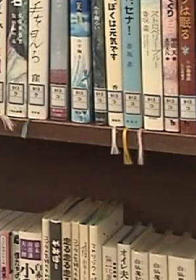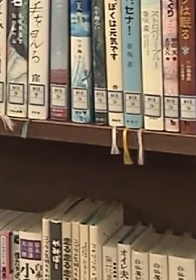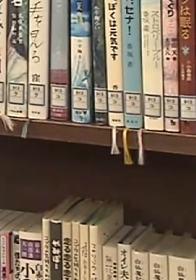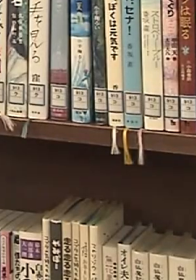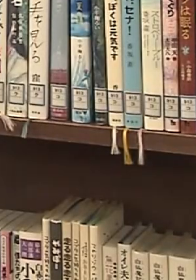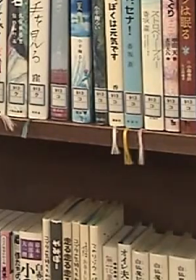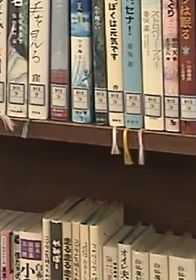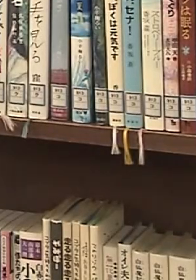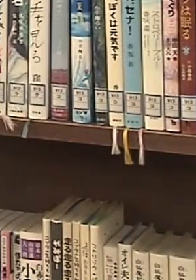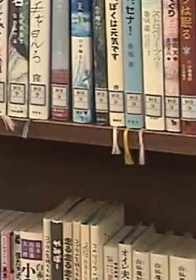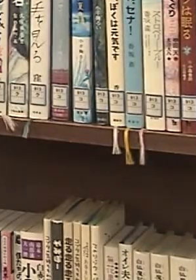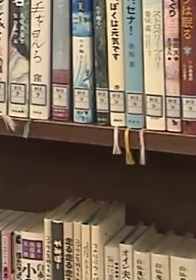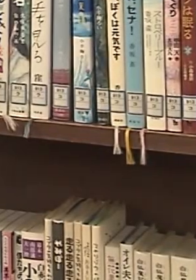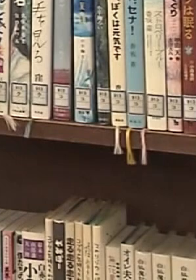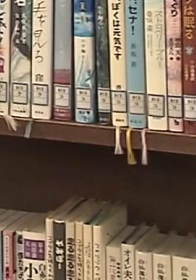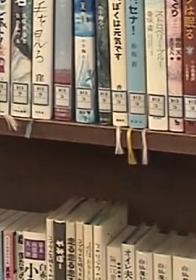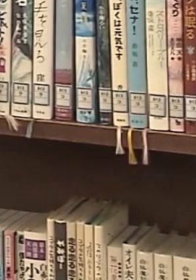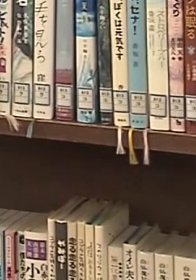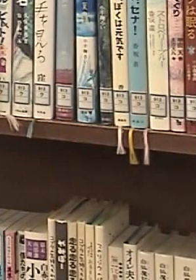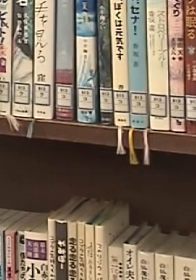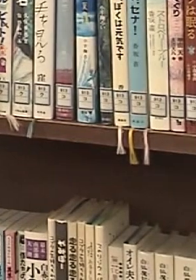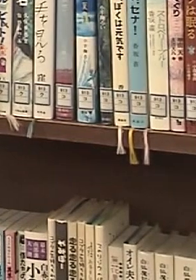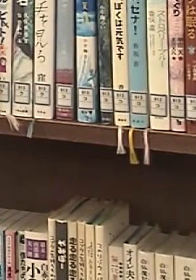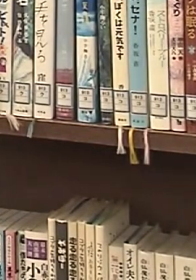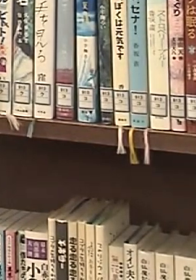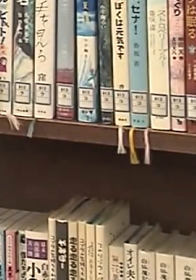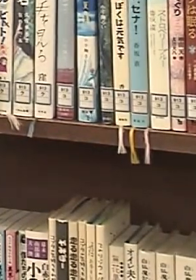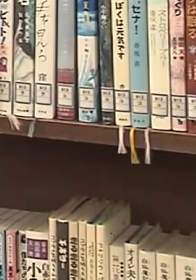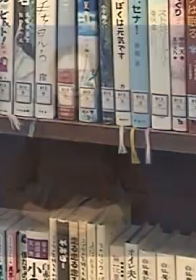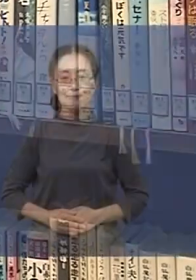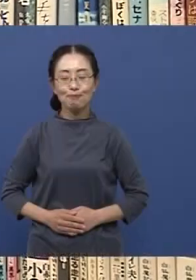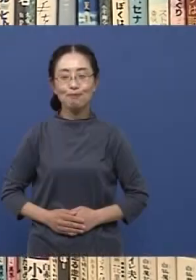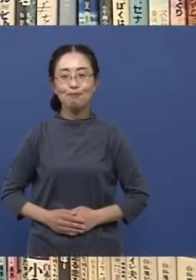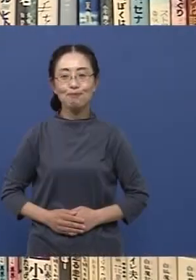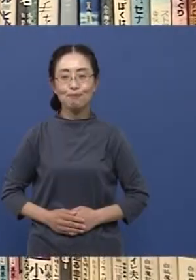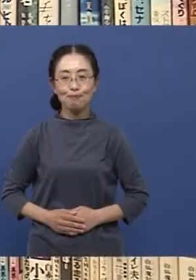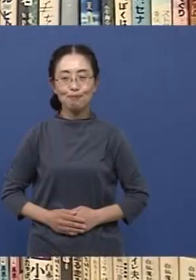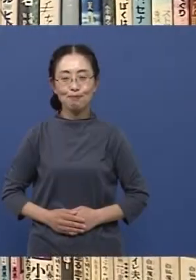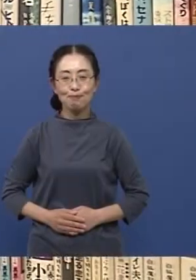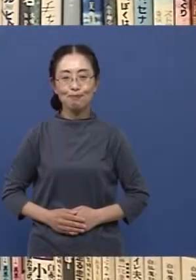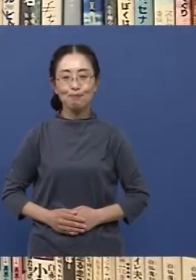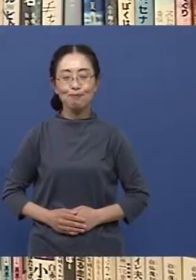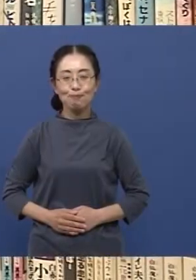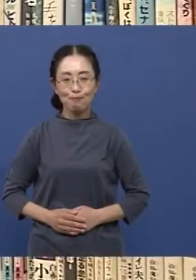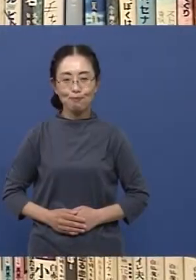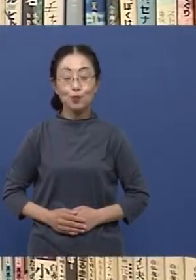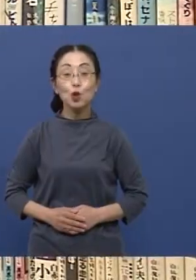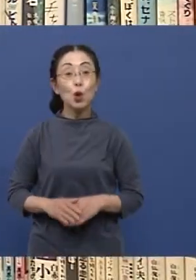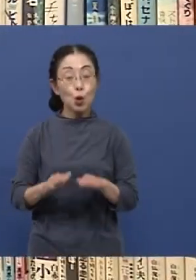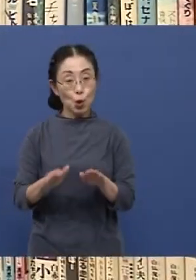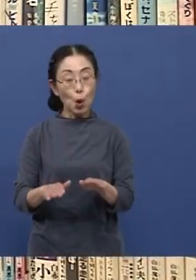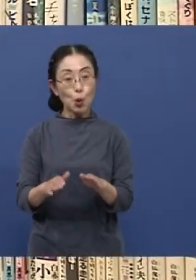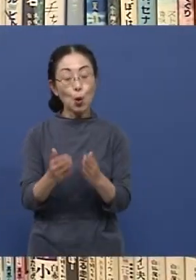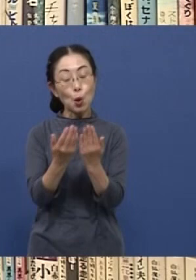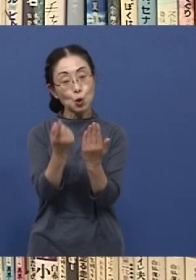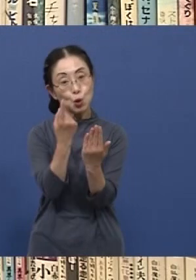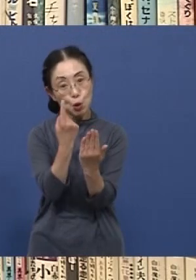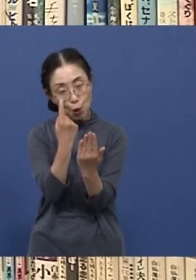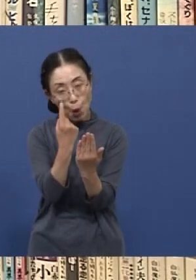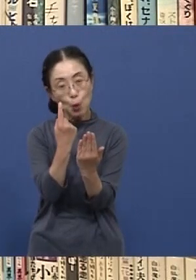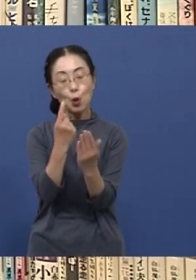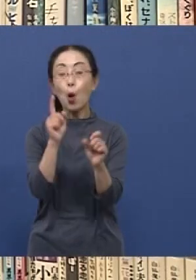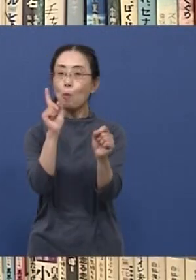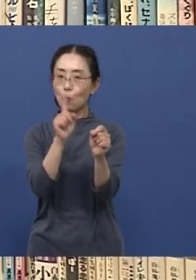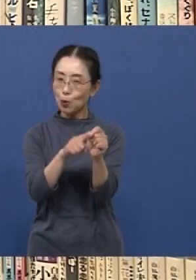授業の目的や生徒の反応について教えていただけますか？ 今日の授業の目